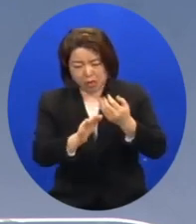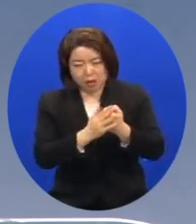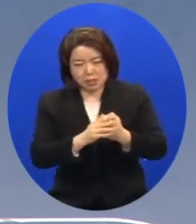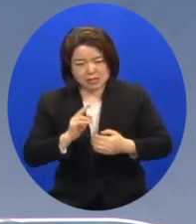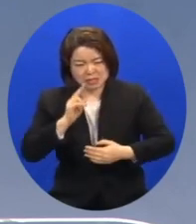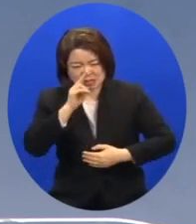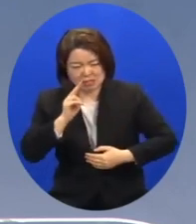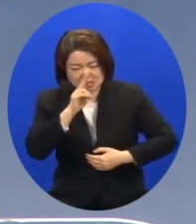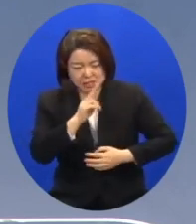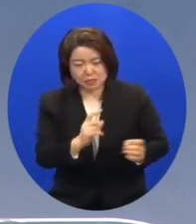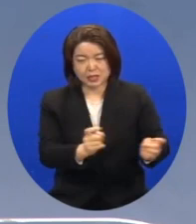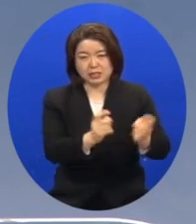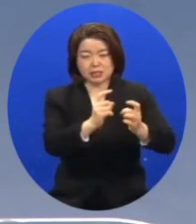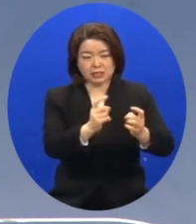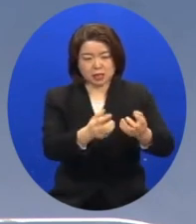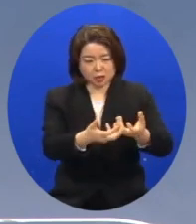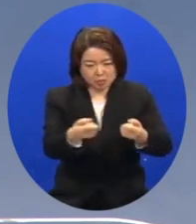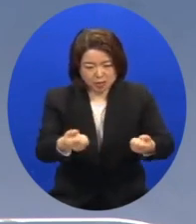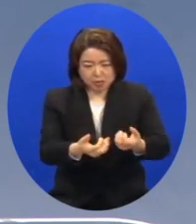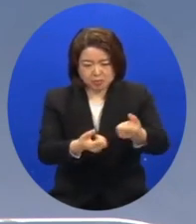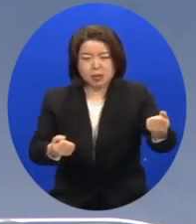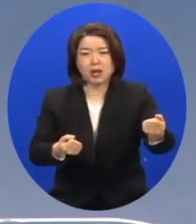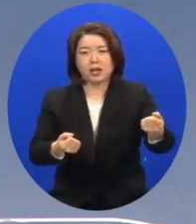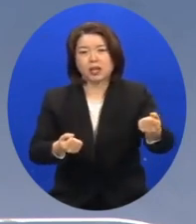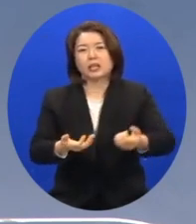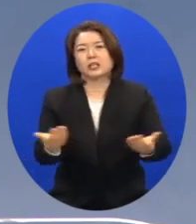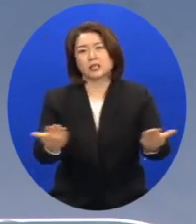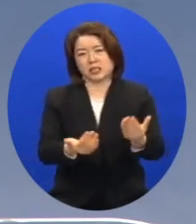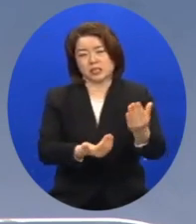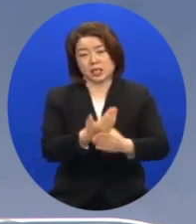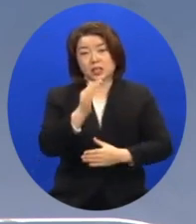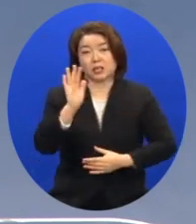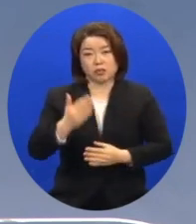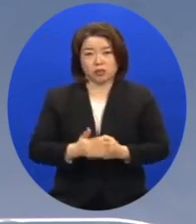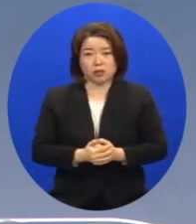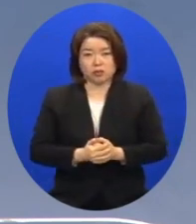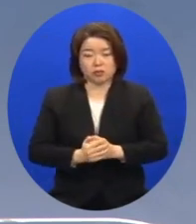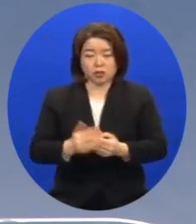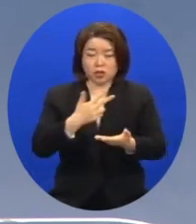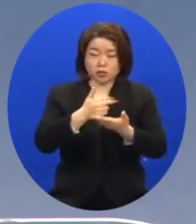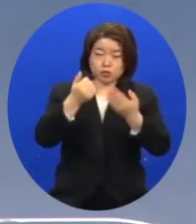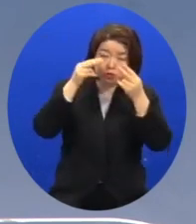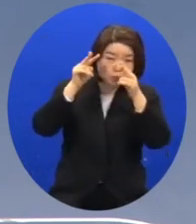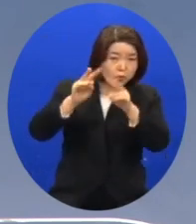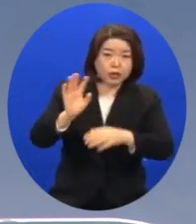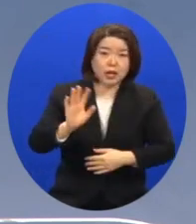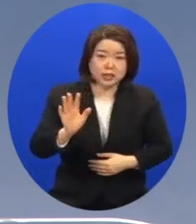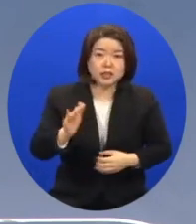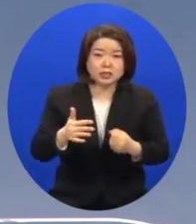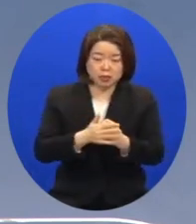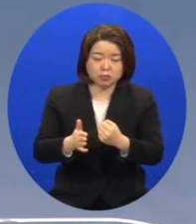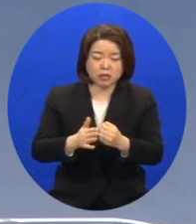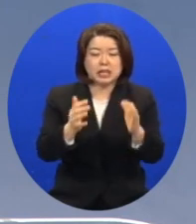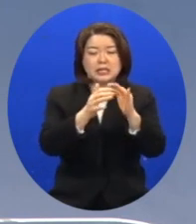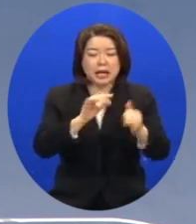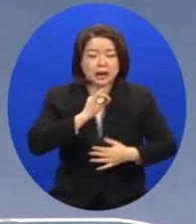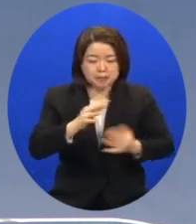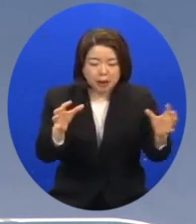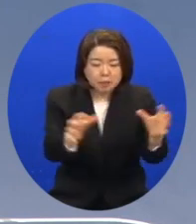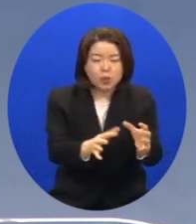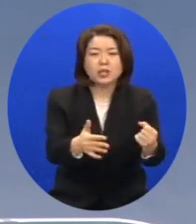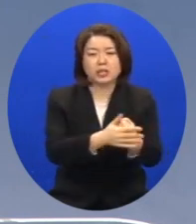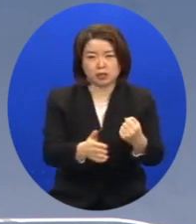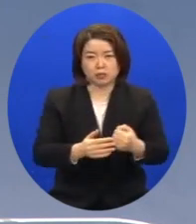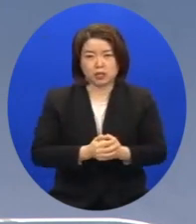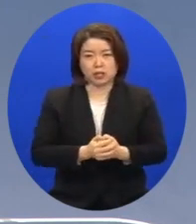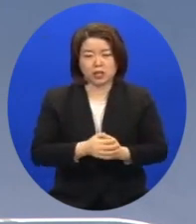팔을 갈 갈리는 일이 벌어지게 되는 겁니다 주님은 바라보아 지지 않고 사람들만 보이니까 이게